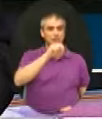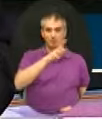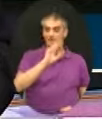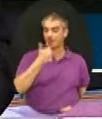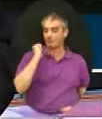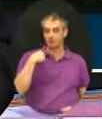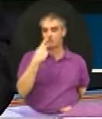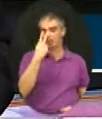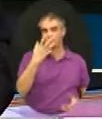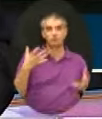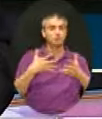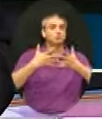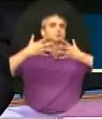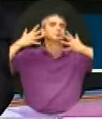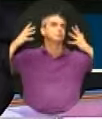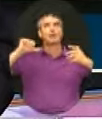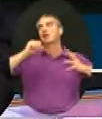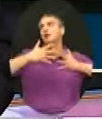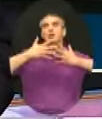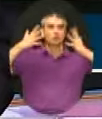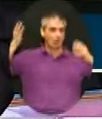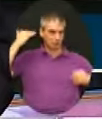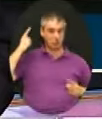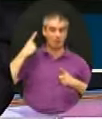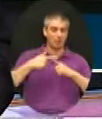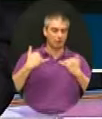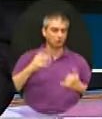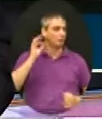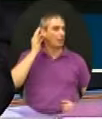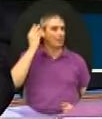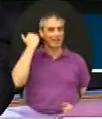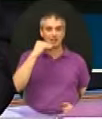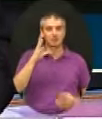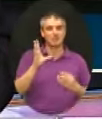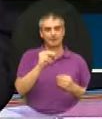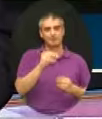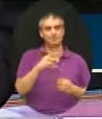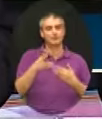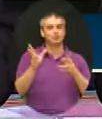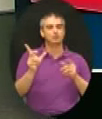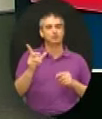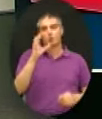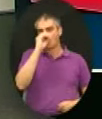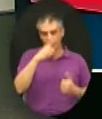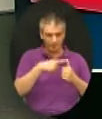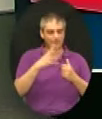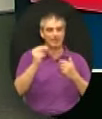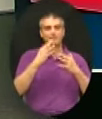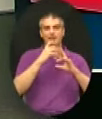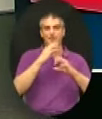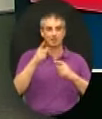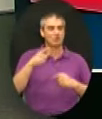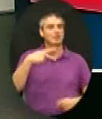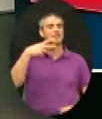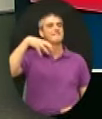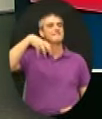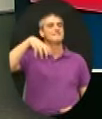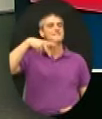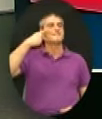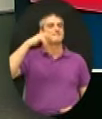אתמול ראינו הצהרת ענקית, אולי הכי גדולה שהייתה עד עכשיו, של קלינטון עם זוג אובמה, עם ביל קלינטון